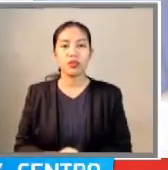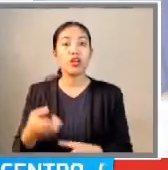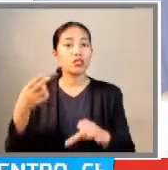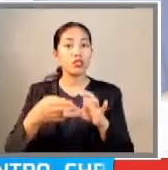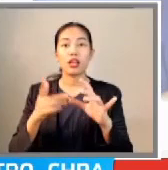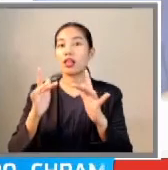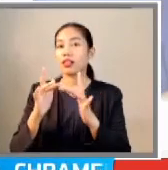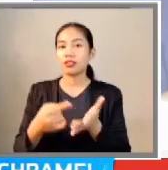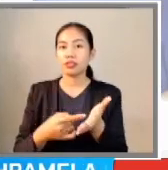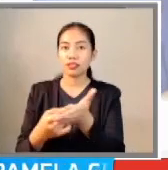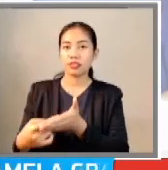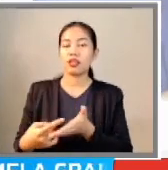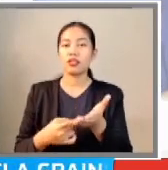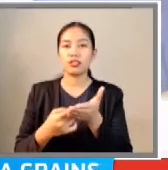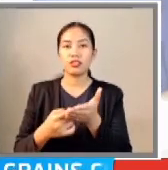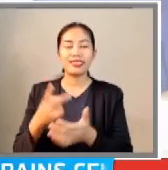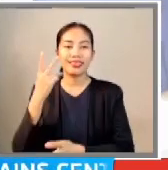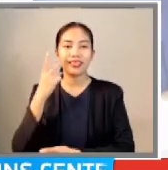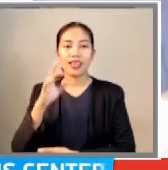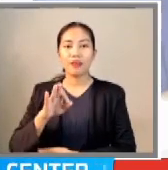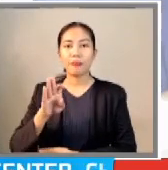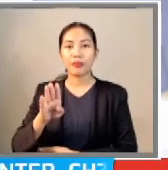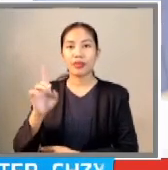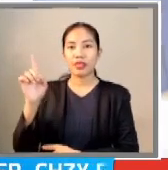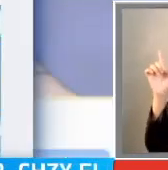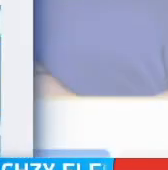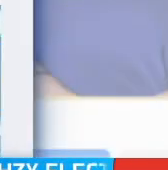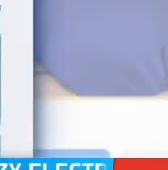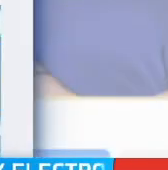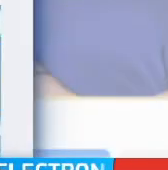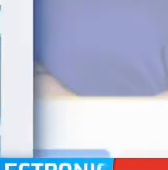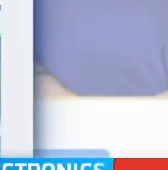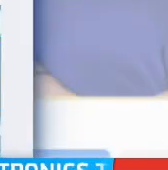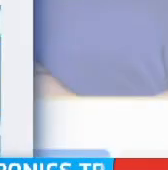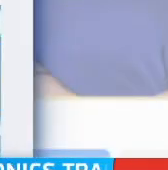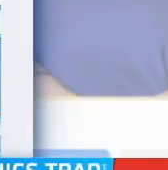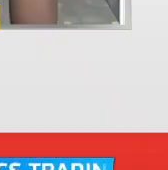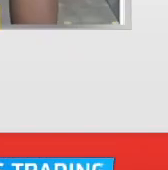Bisitahin po ang Balitang Hali Facebook page at mag-comment.